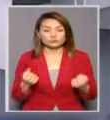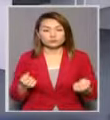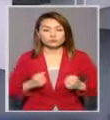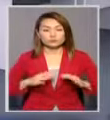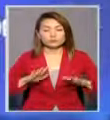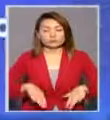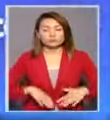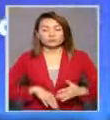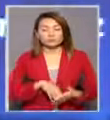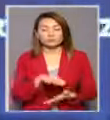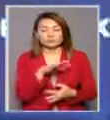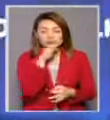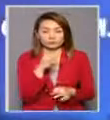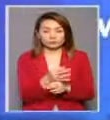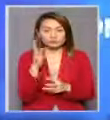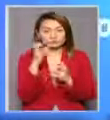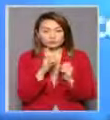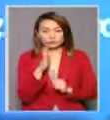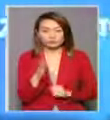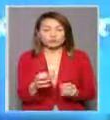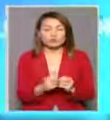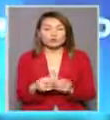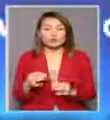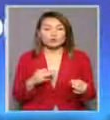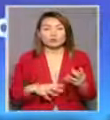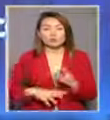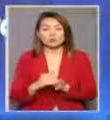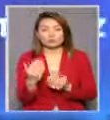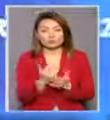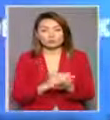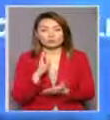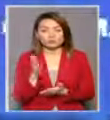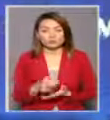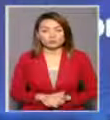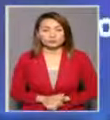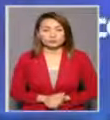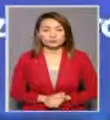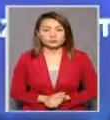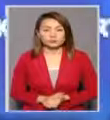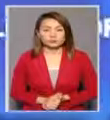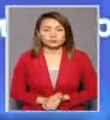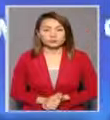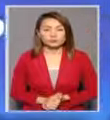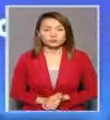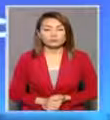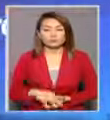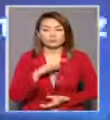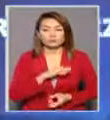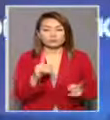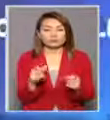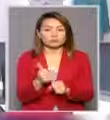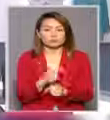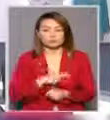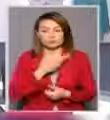случае не отказываемся от ответственности. Прежде всего, все разговоры о том, что программа будет закрыта, не имеют под собой никаких